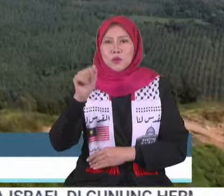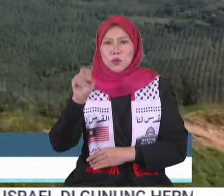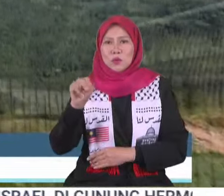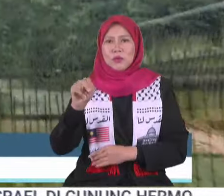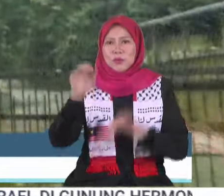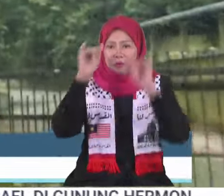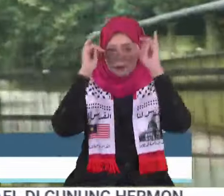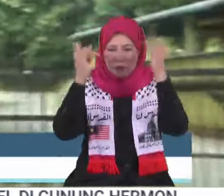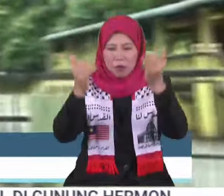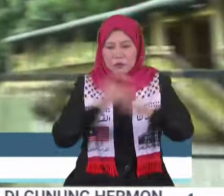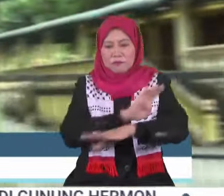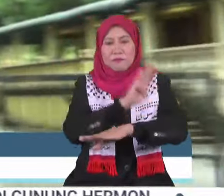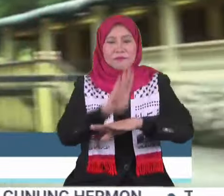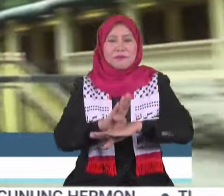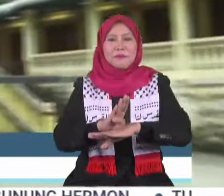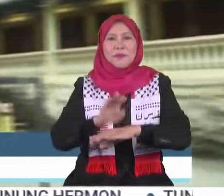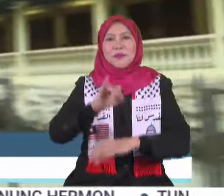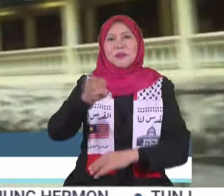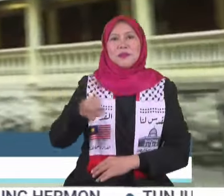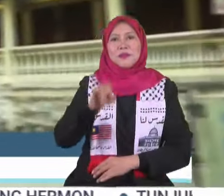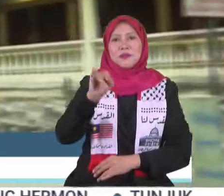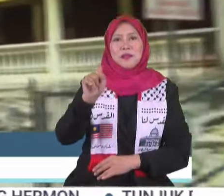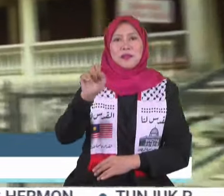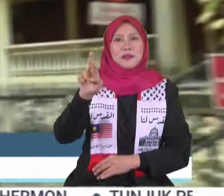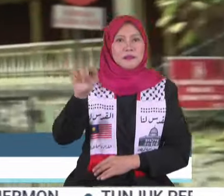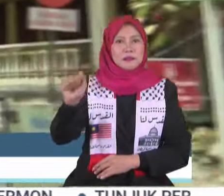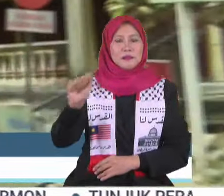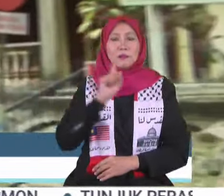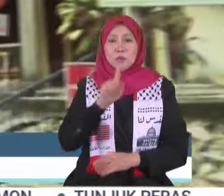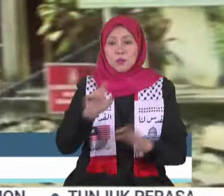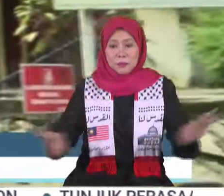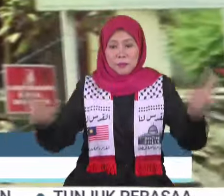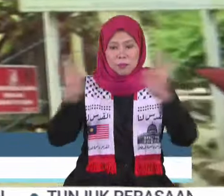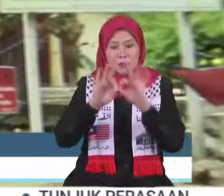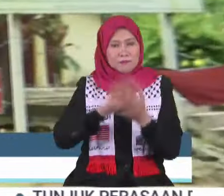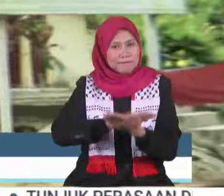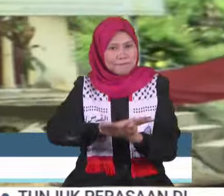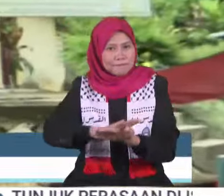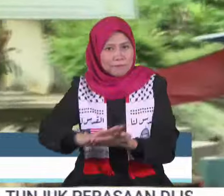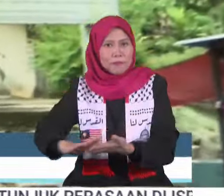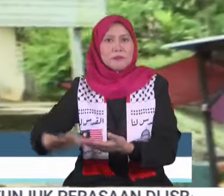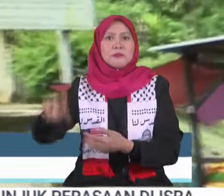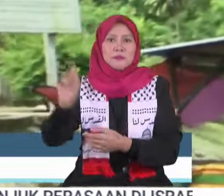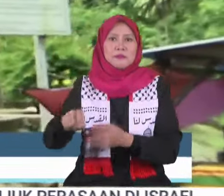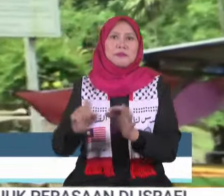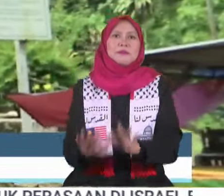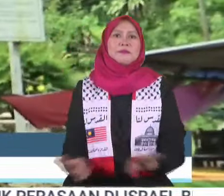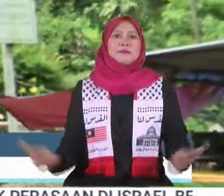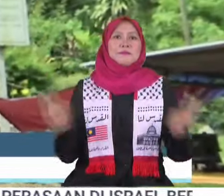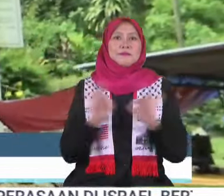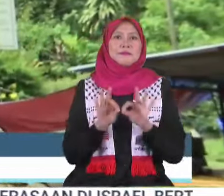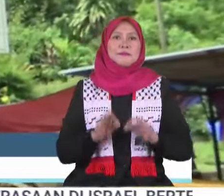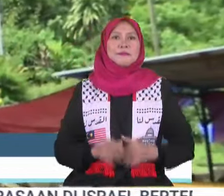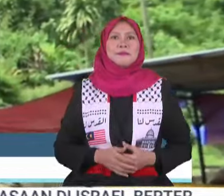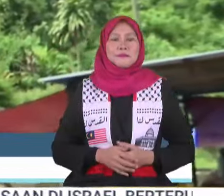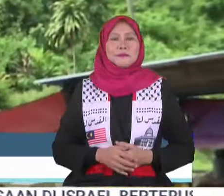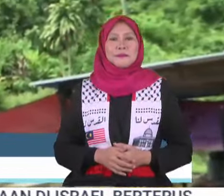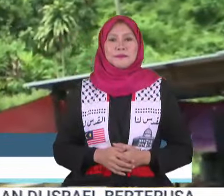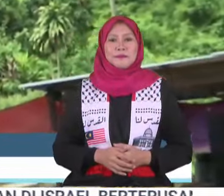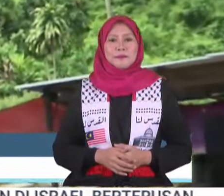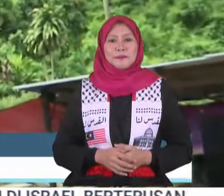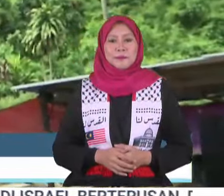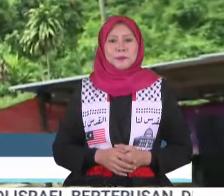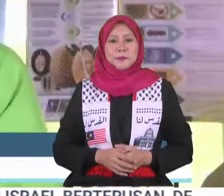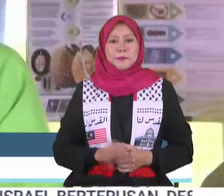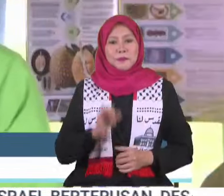Diang serta Bukit Wang Jitra. Paling penting, aspek kebersihan diberi keutamaan. Saya